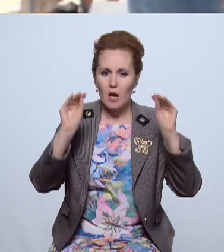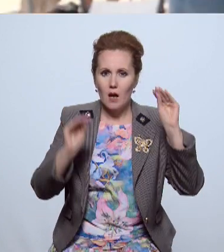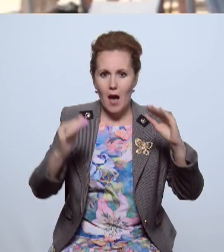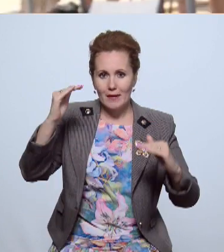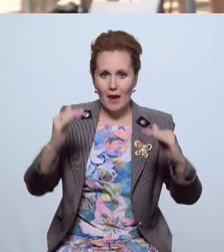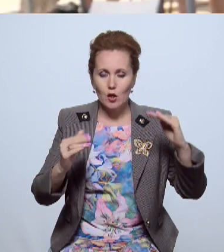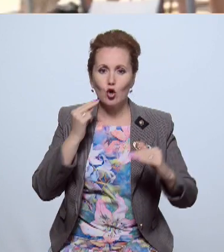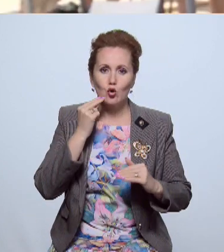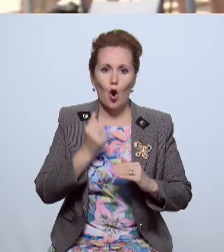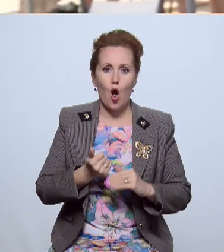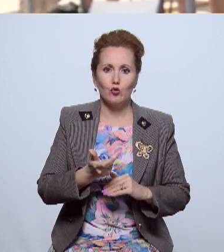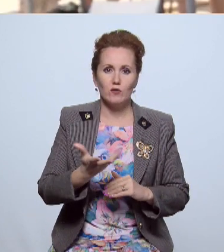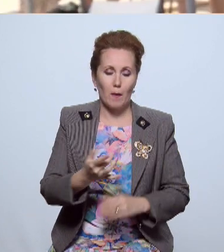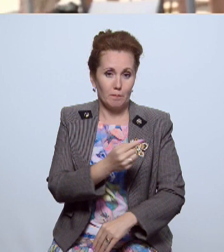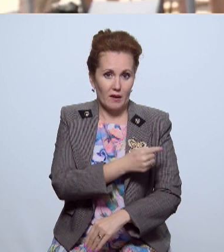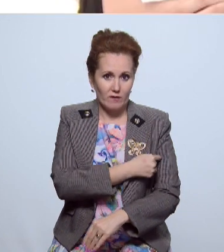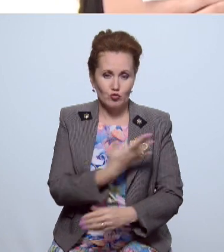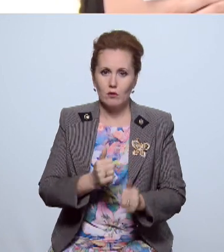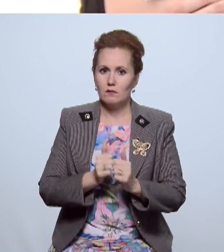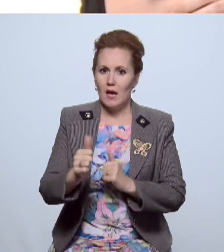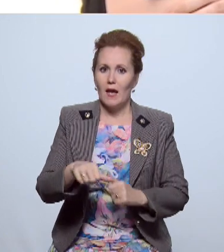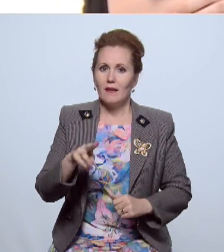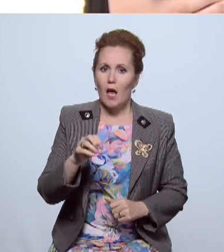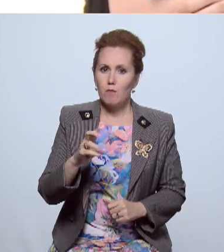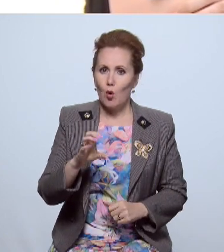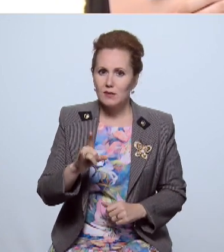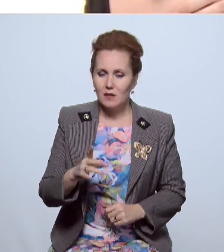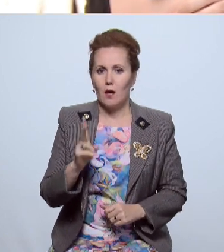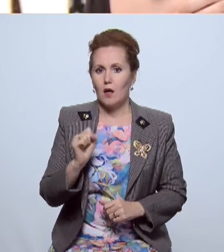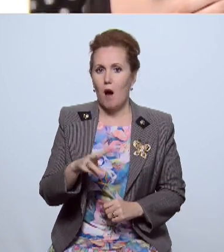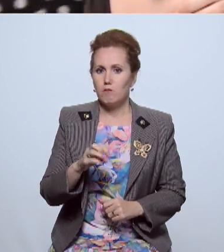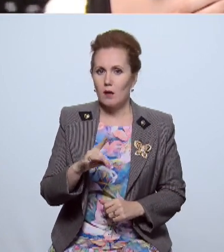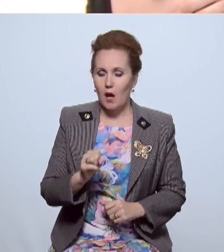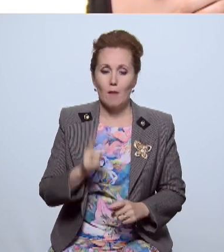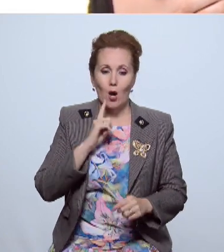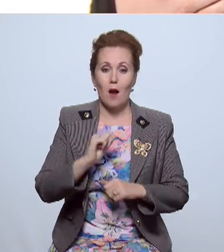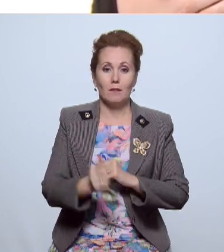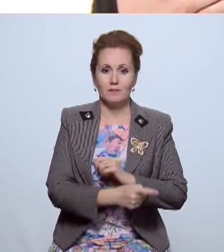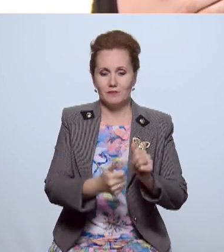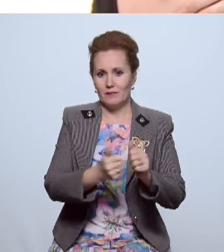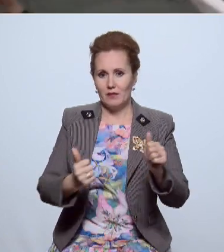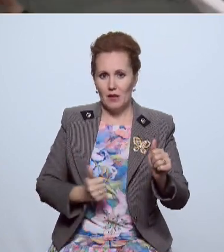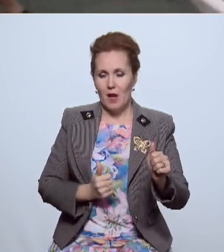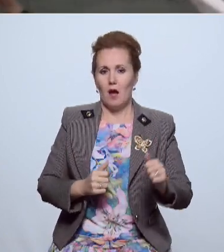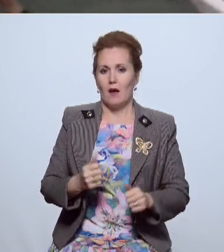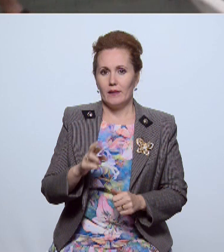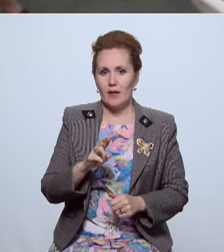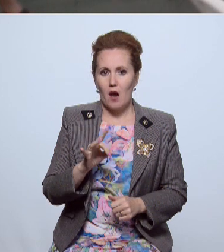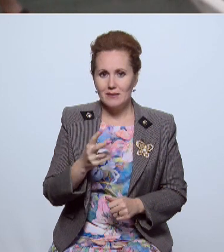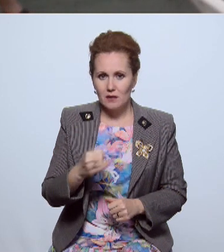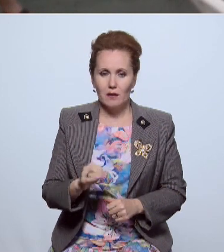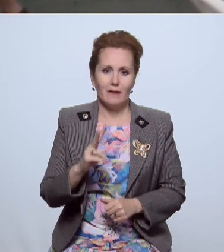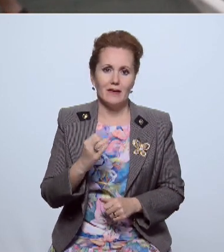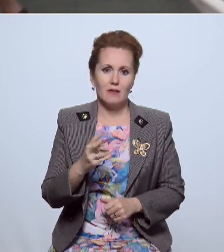количеству привитых. Так, на данный момент в лидерах Дебёсы и Камбарка, а в аутсайдерах пока остаются Ярский, Кизнерский, Воложский